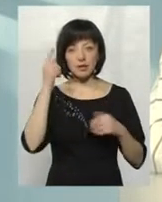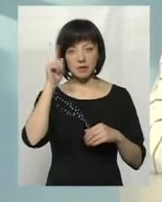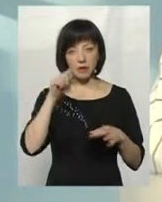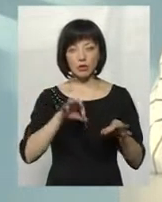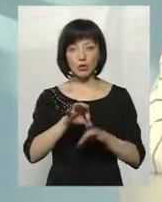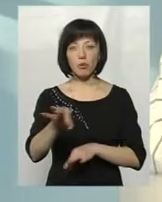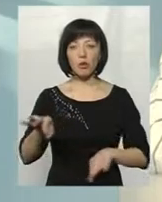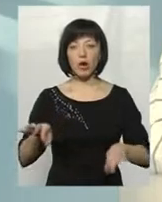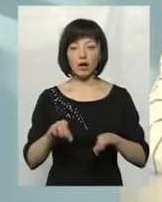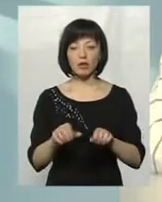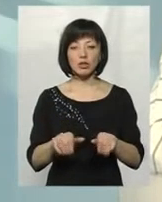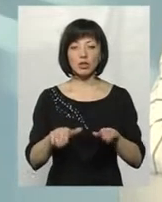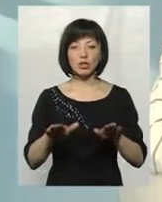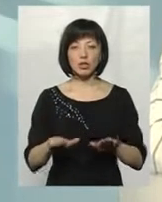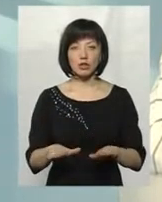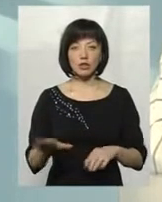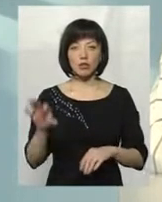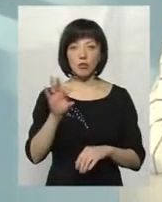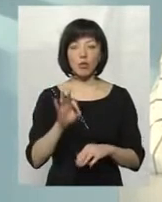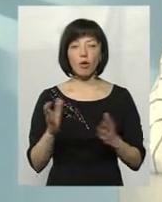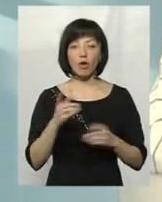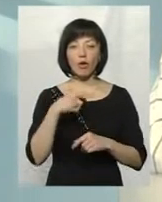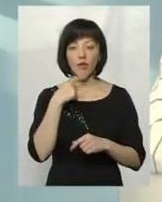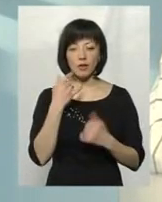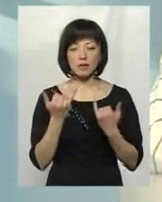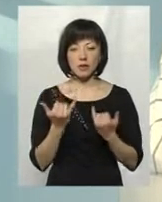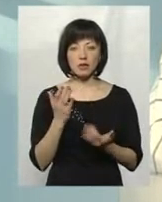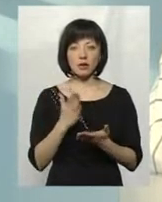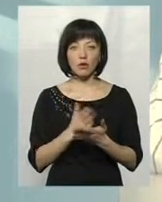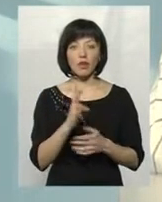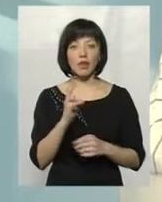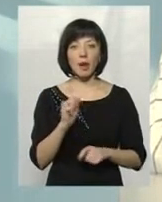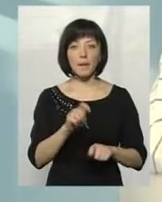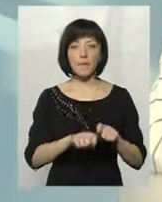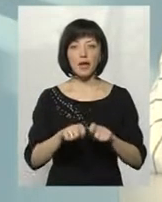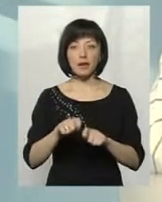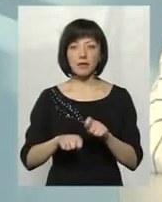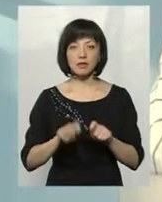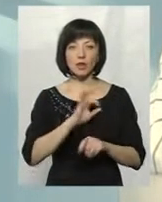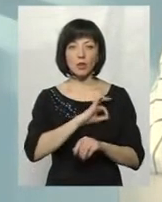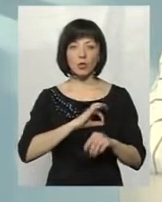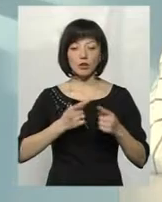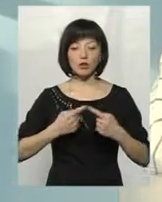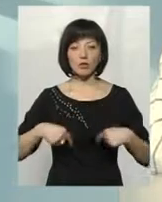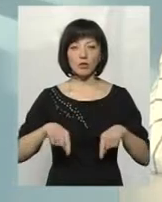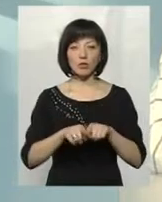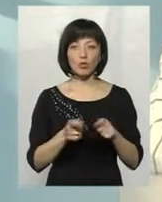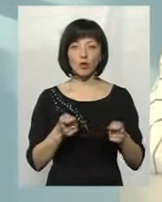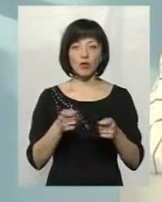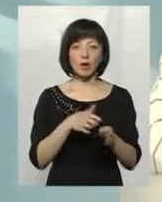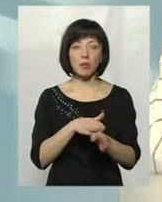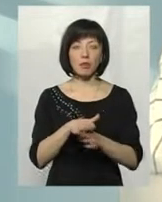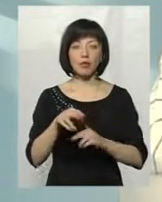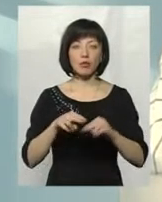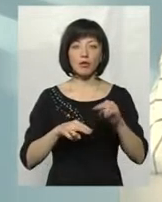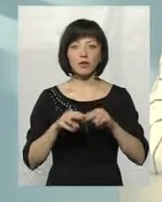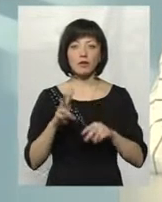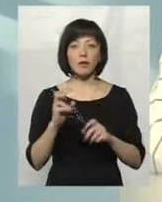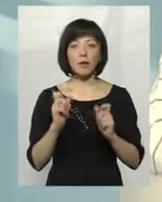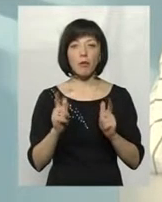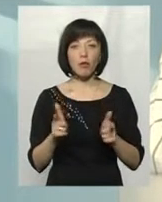проєкт рішення, про який він говорив, вже зараз знаходиться на перевірці в юридичному відділі і в управлінні капітального будівництва на